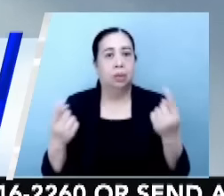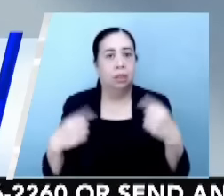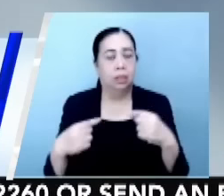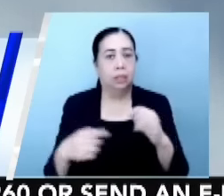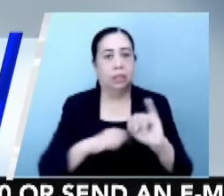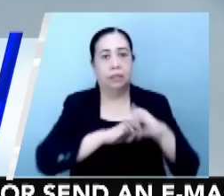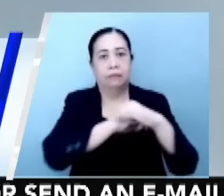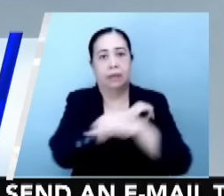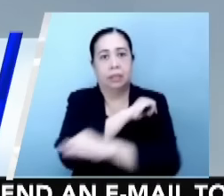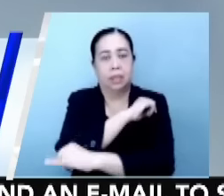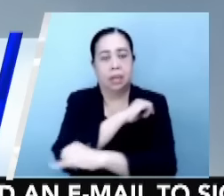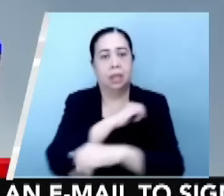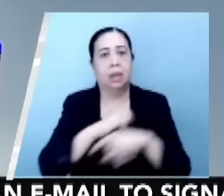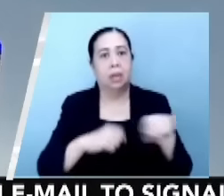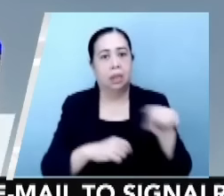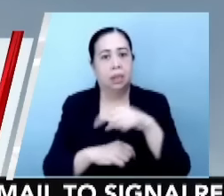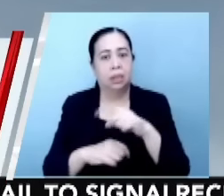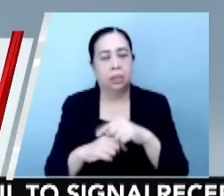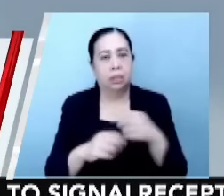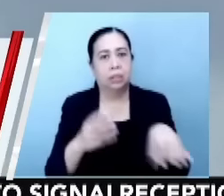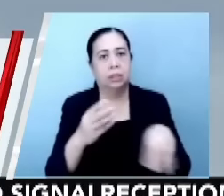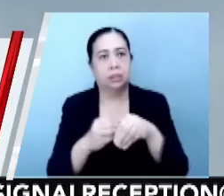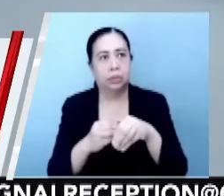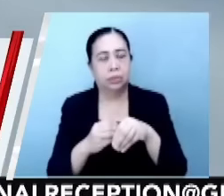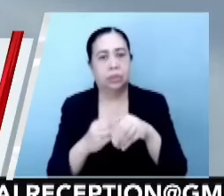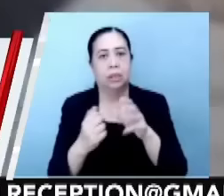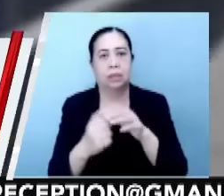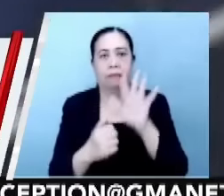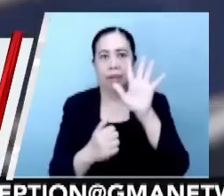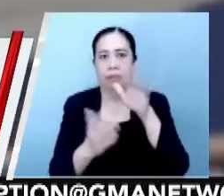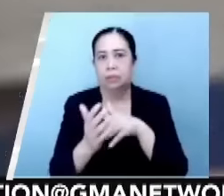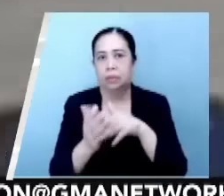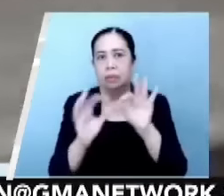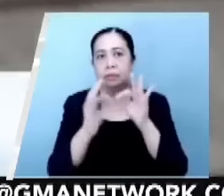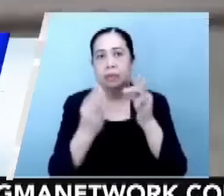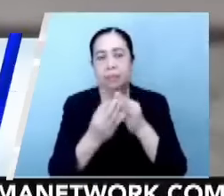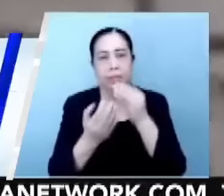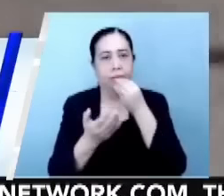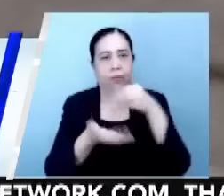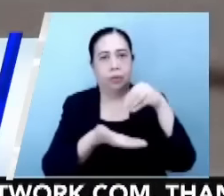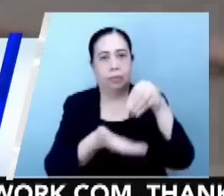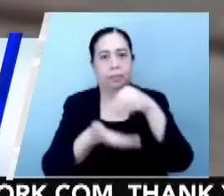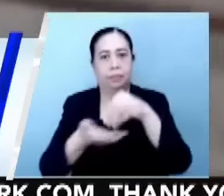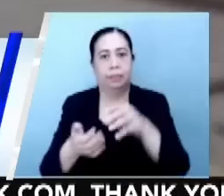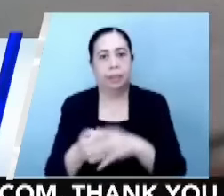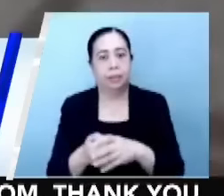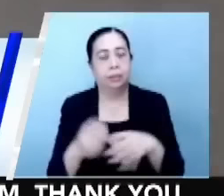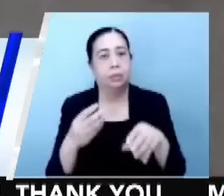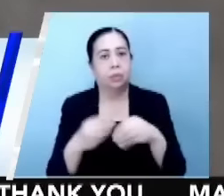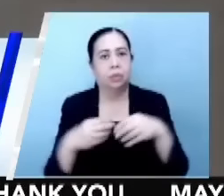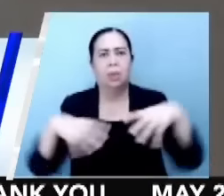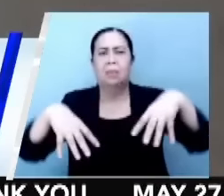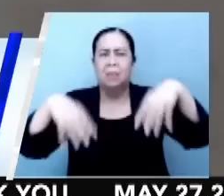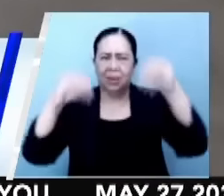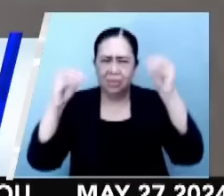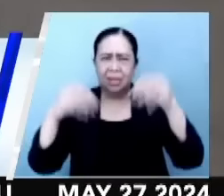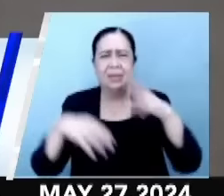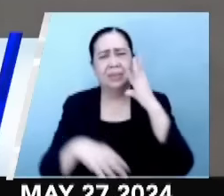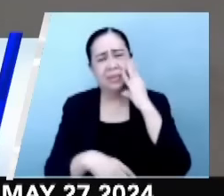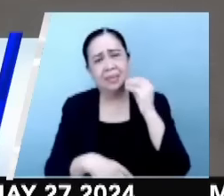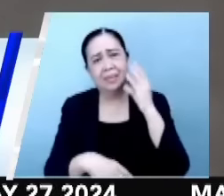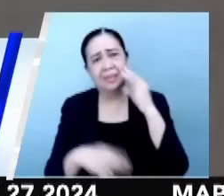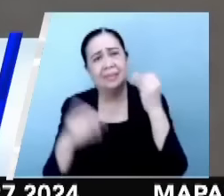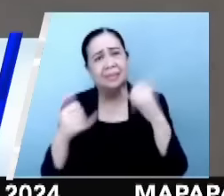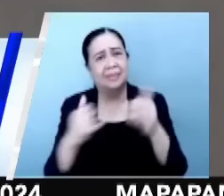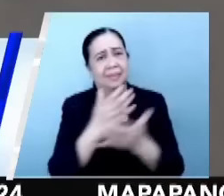yun naman pong mga karagdagang 5,000 family food packs. Nagdulot din ang bagyo ng brownout na nararanasan pa rin sa ilang lugar